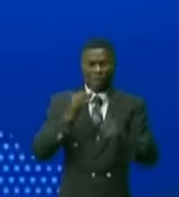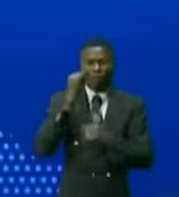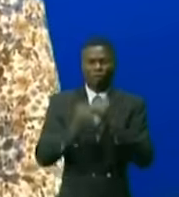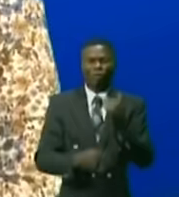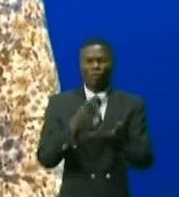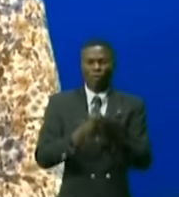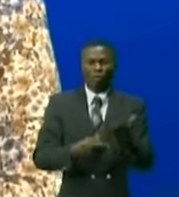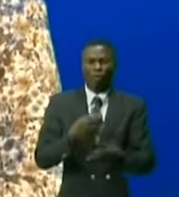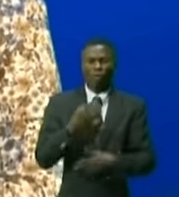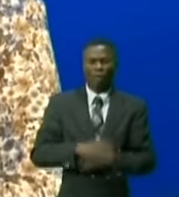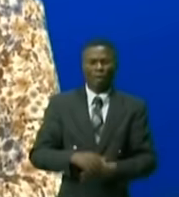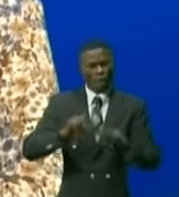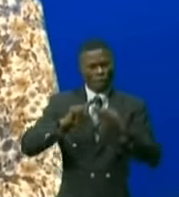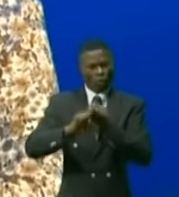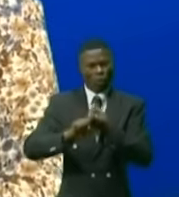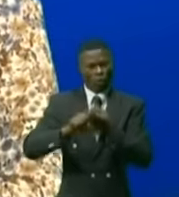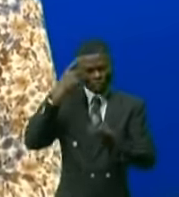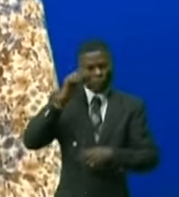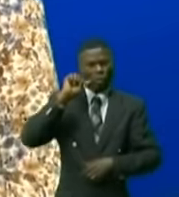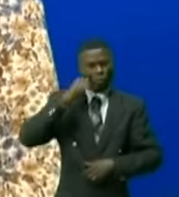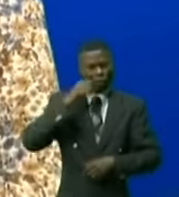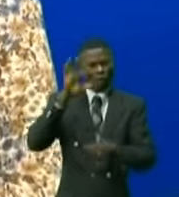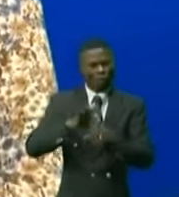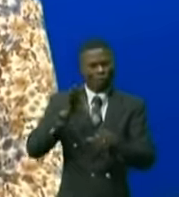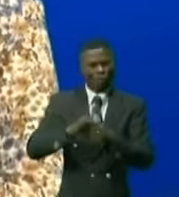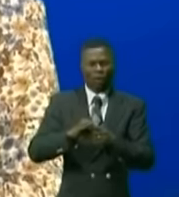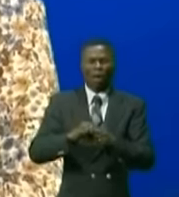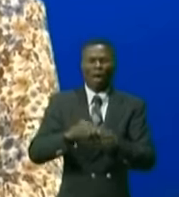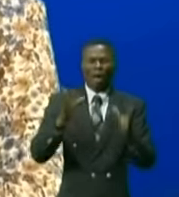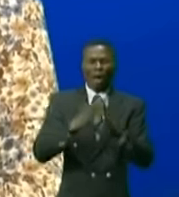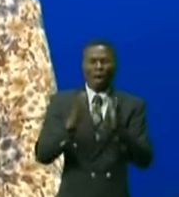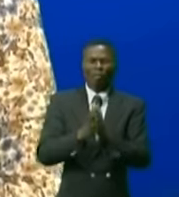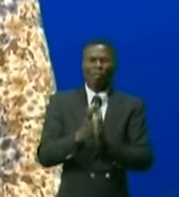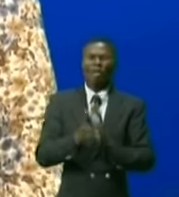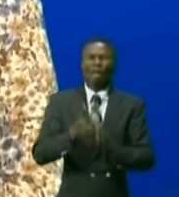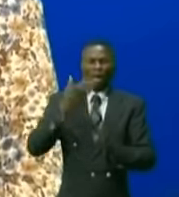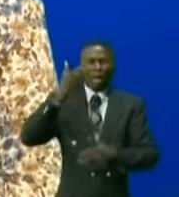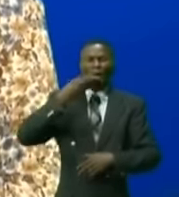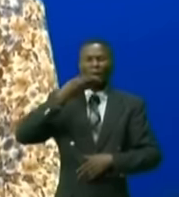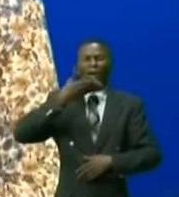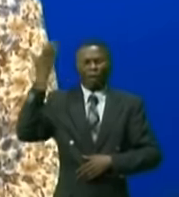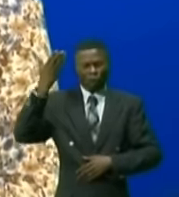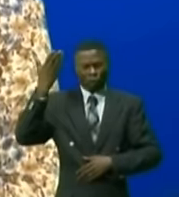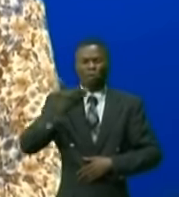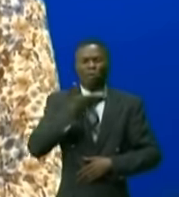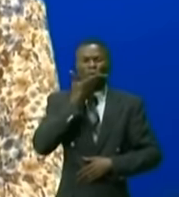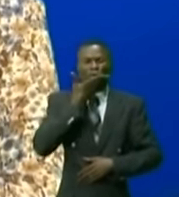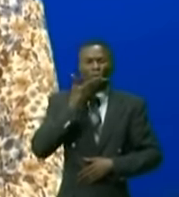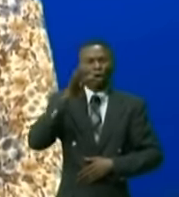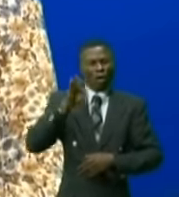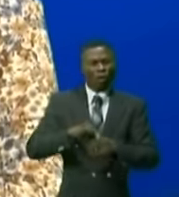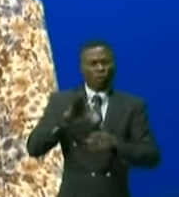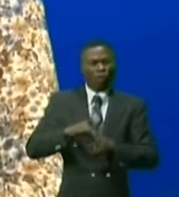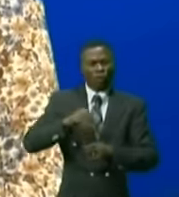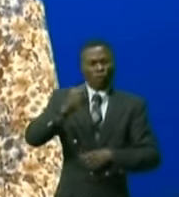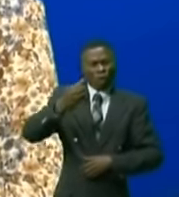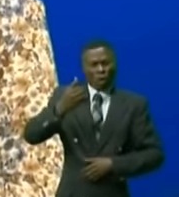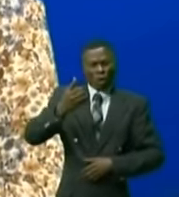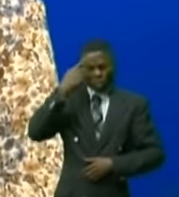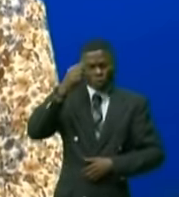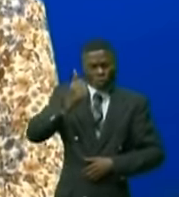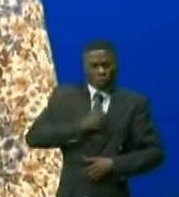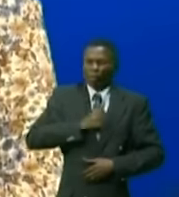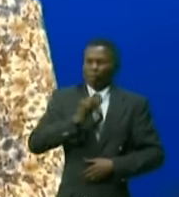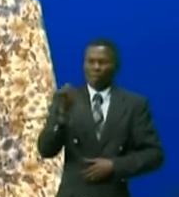On vous fait confiance pour demain. Votons avec maturité, ne votons pas pour nos ventres, votons pour nos frères et nos sœurs qui sont en train de